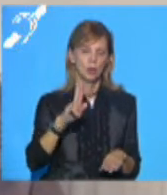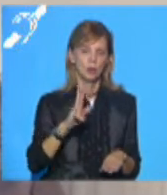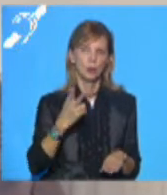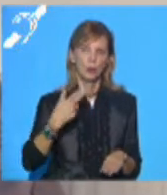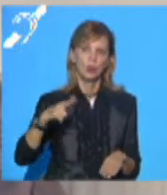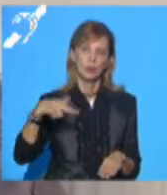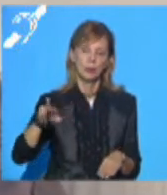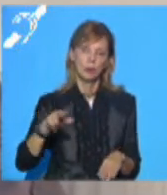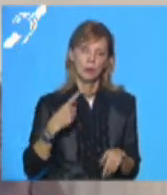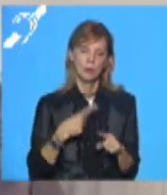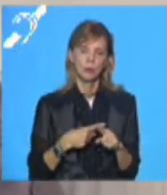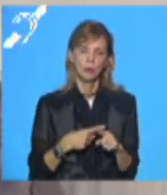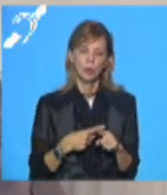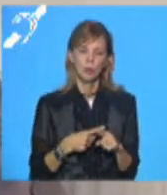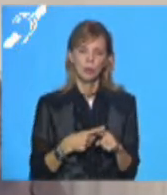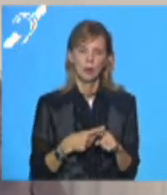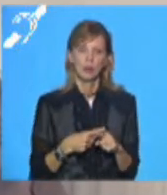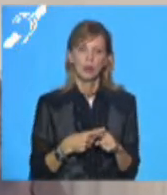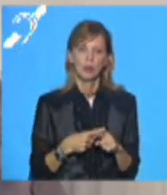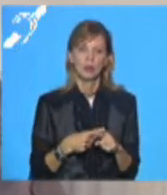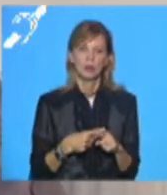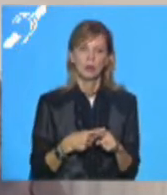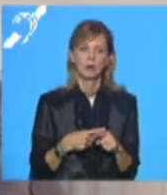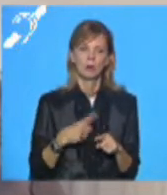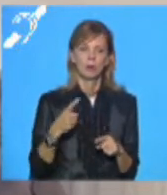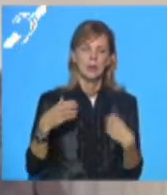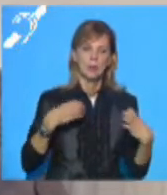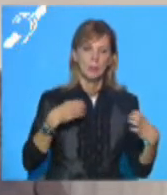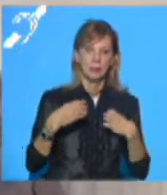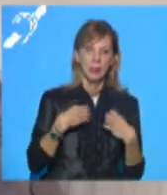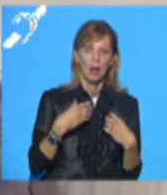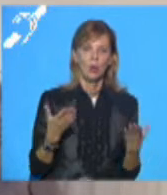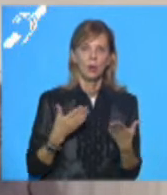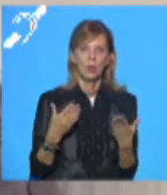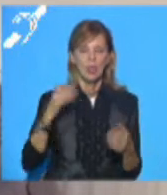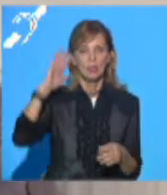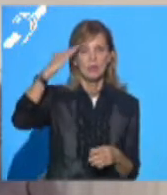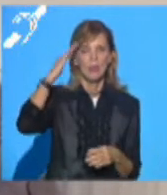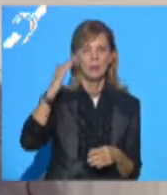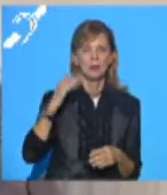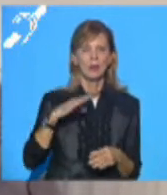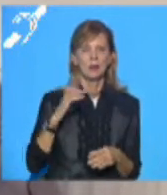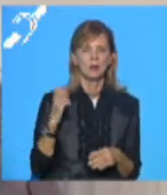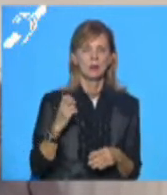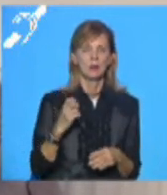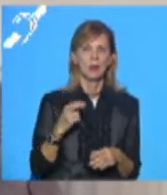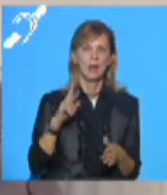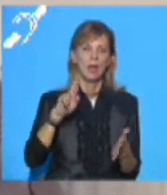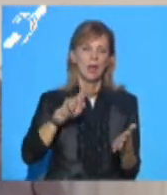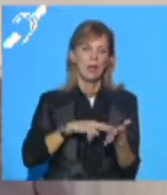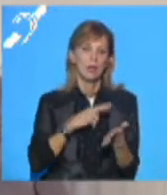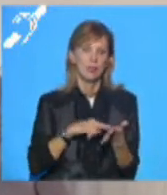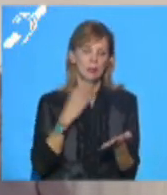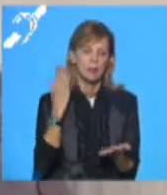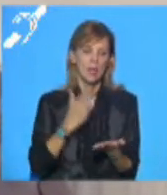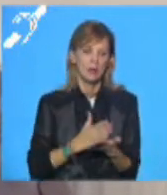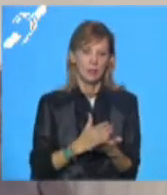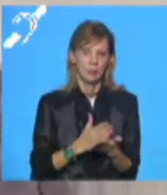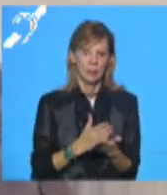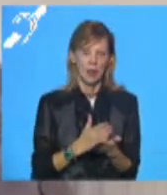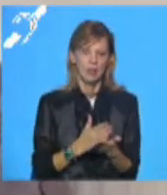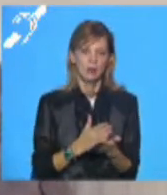Continuăm după aceea cu un spectacol care se amintească de revista adevărată, de criteriile